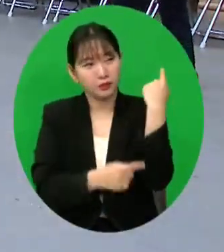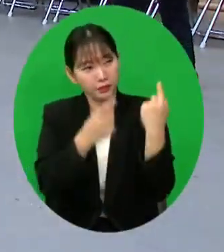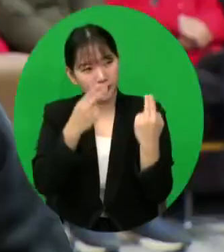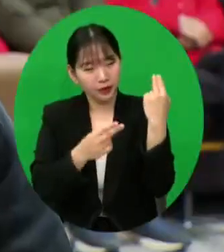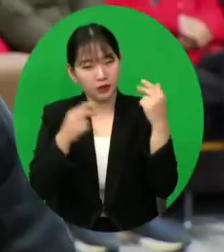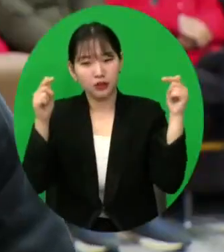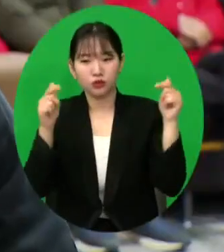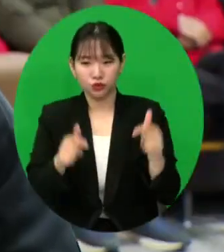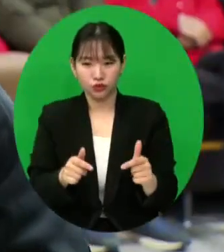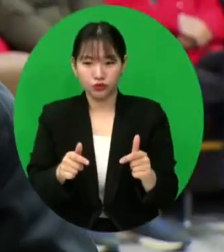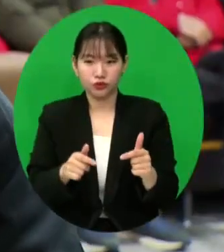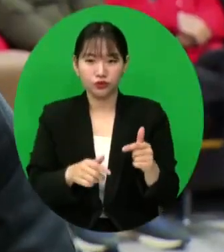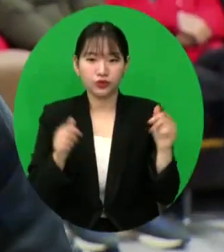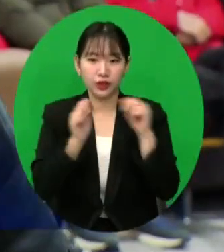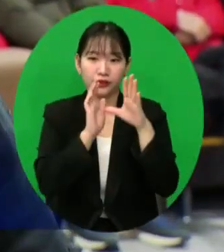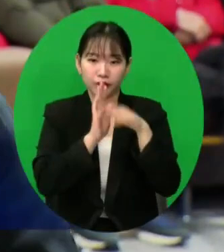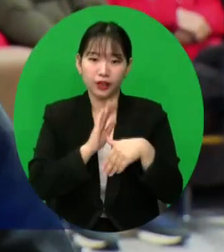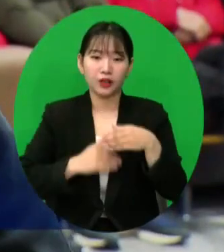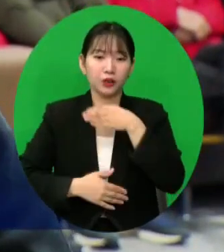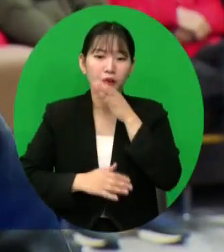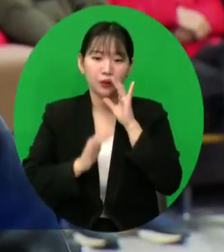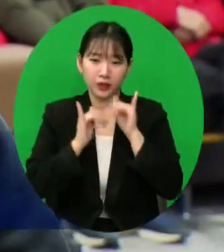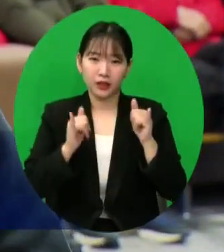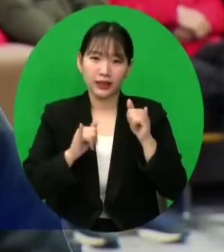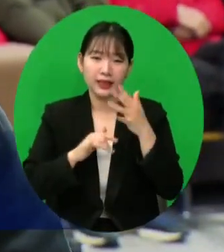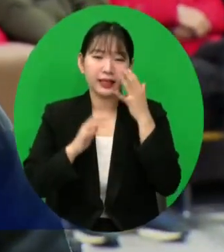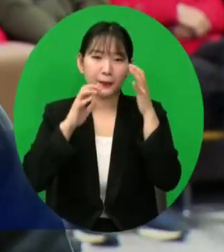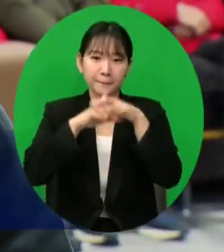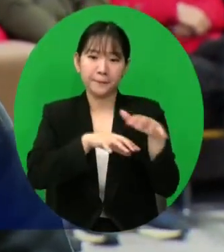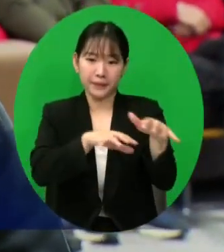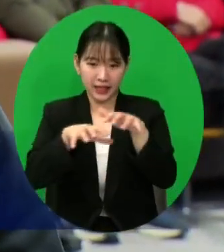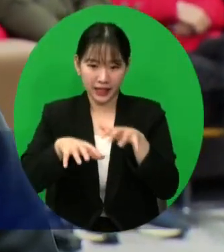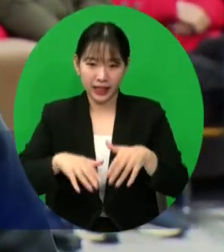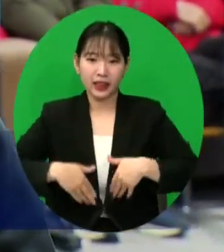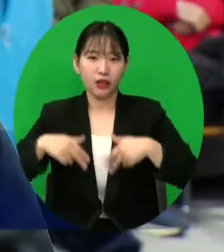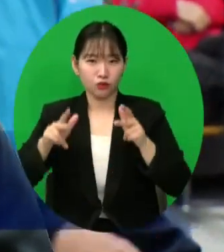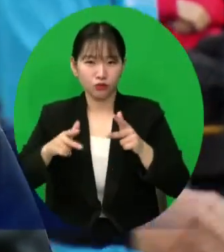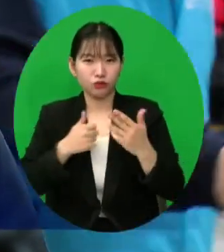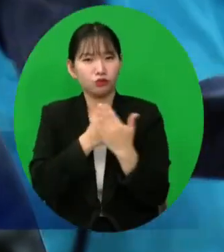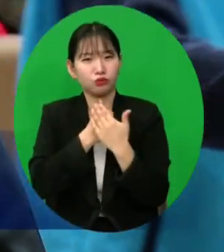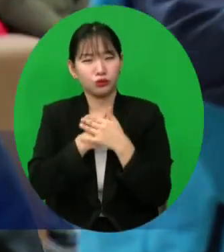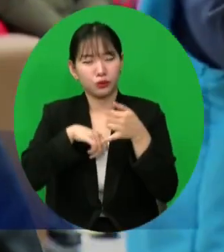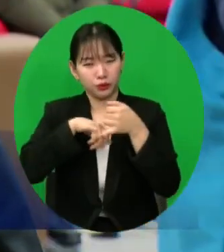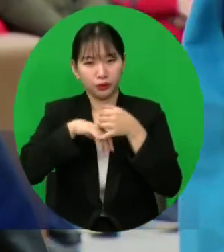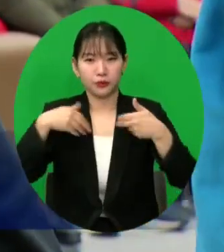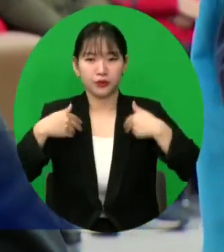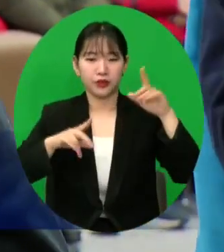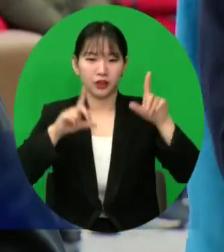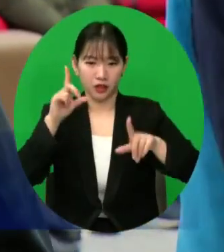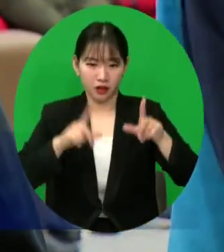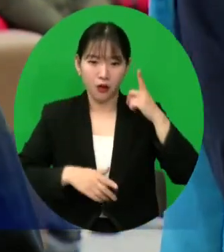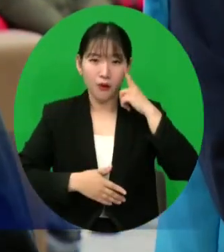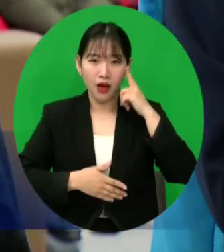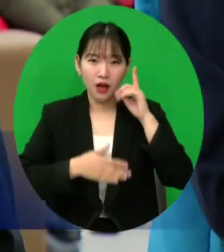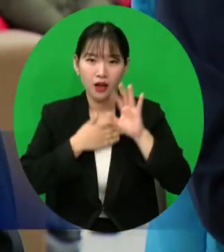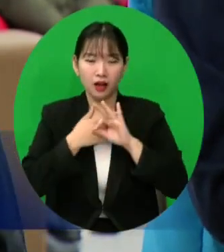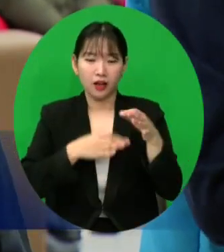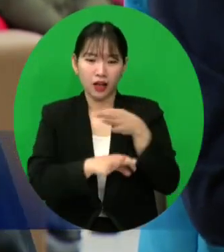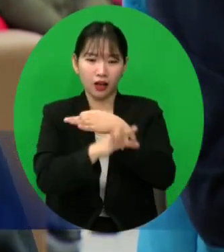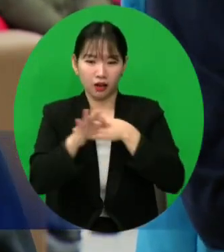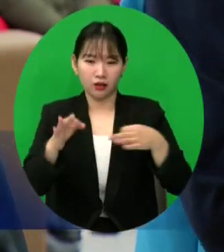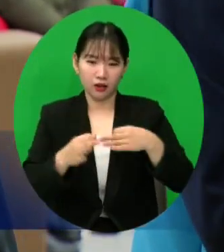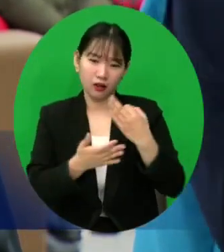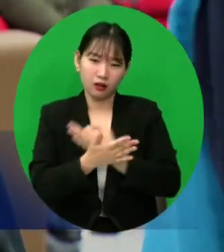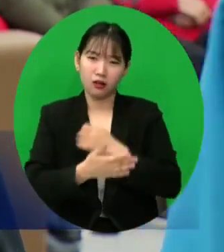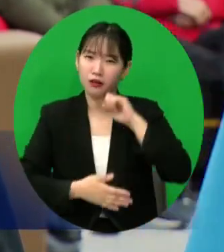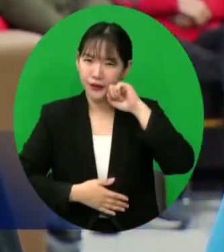줄었습니다. 겨울철에는 어르신들이 김장이나 뭐 난방료 지원이 매우 필요한 상황이에요. 왜냐하면 이제 경제적 좀